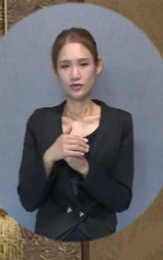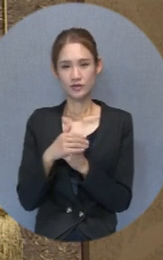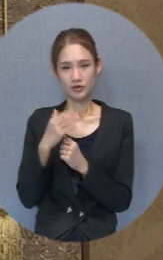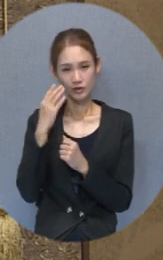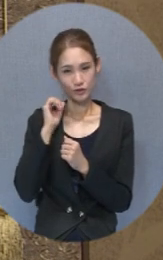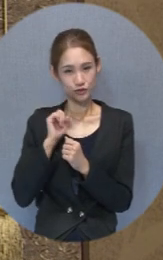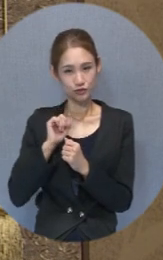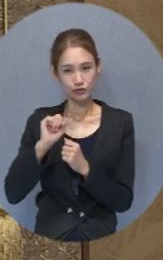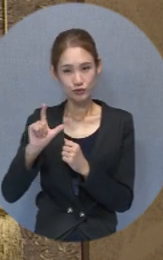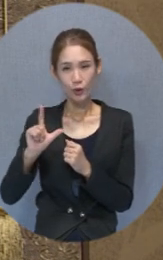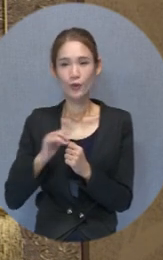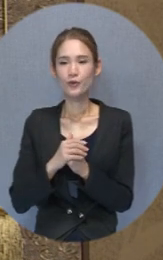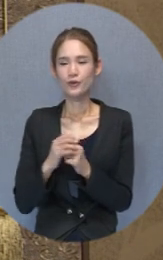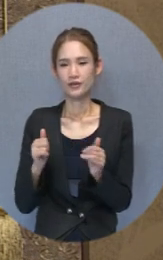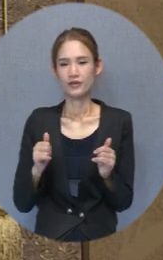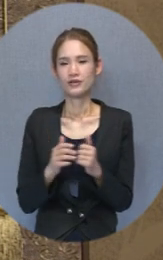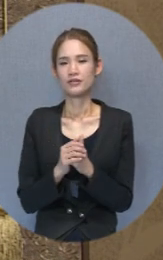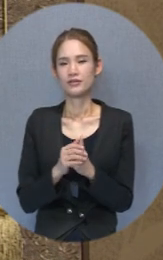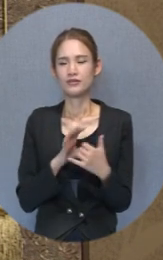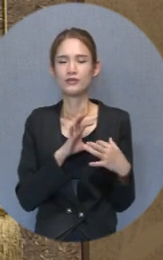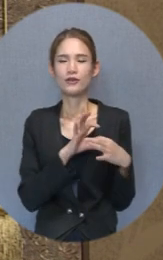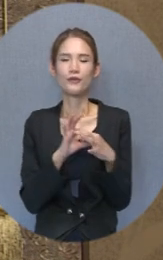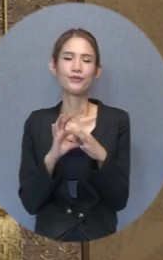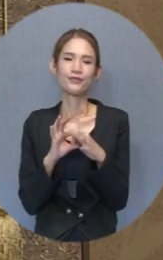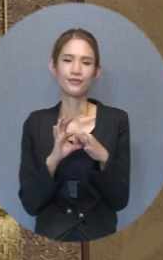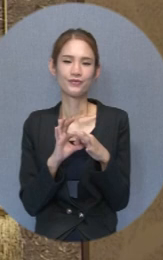알아주시는 분들이랑 같이 연계해서